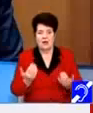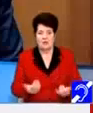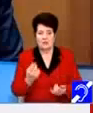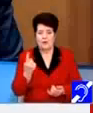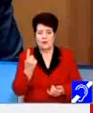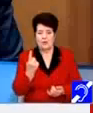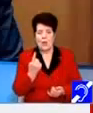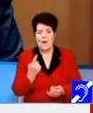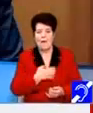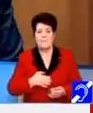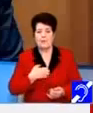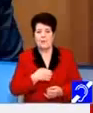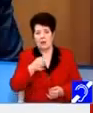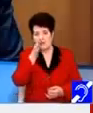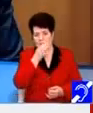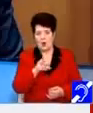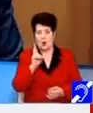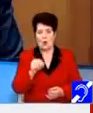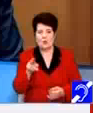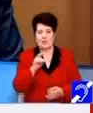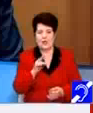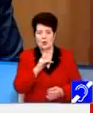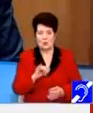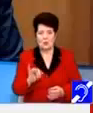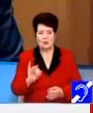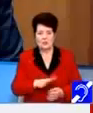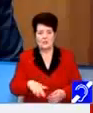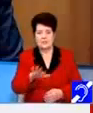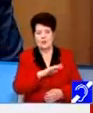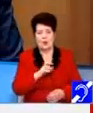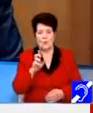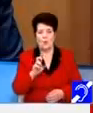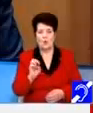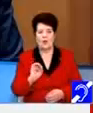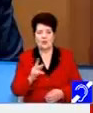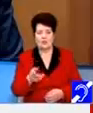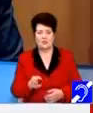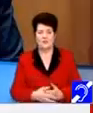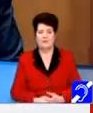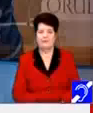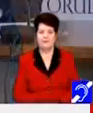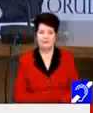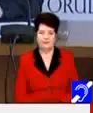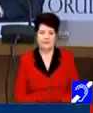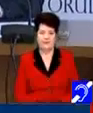către primarul interimar al Chișinăului Ruslan Codreanu și primarul sectorului 1 al Bucureștiului Daniel Tudorache.